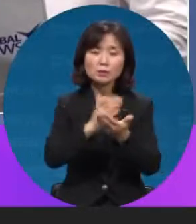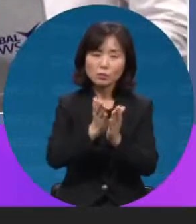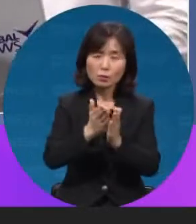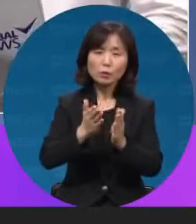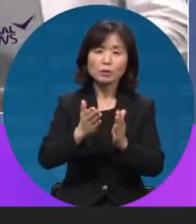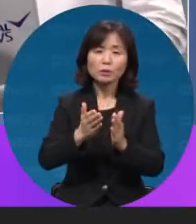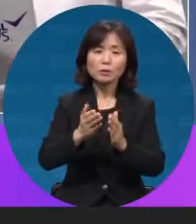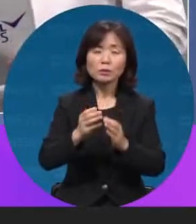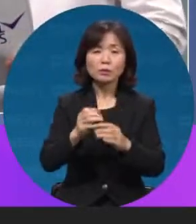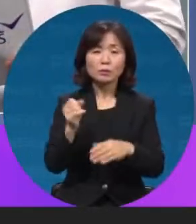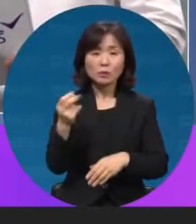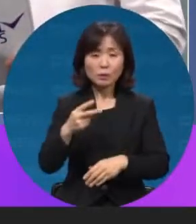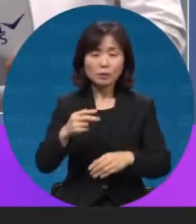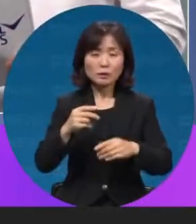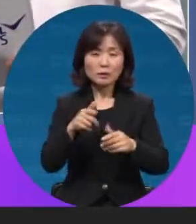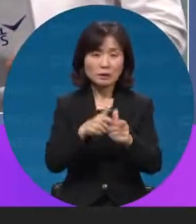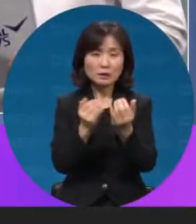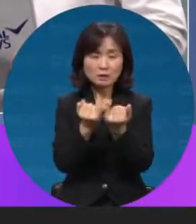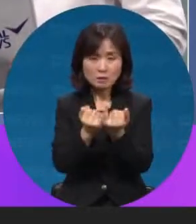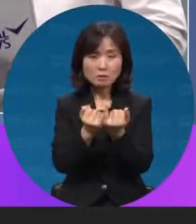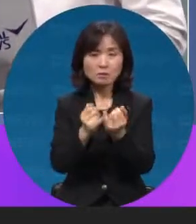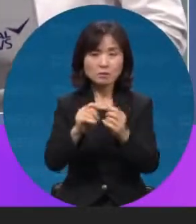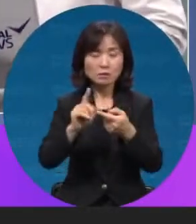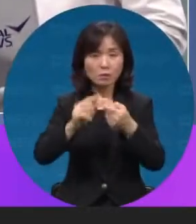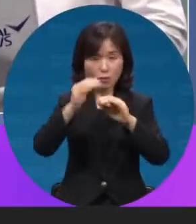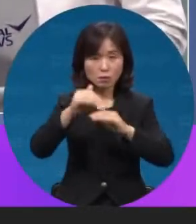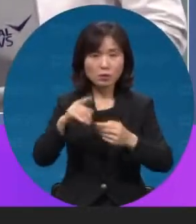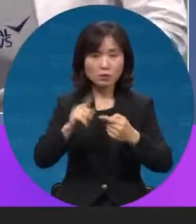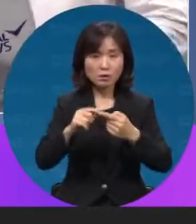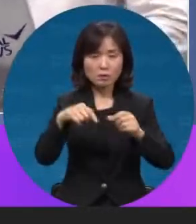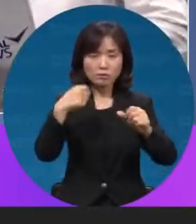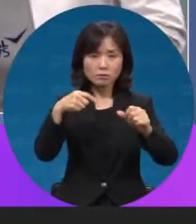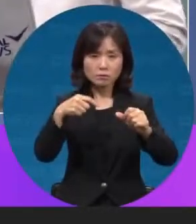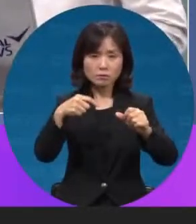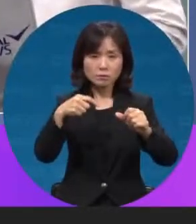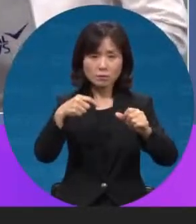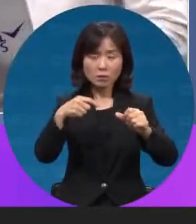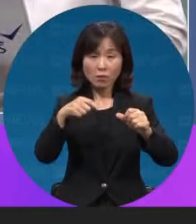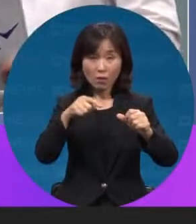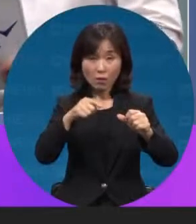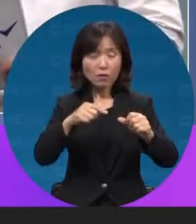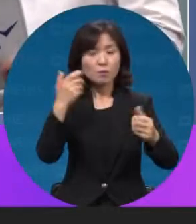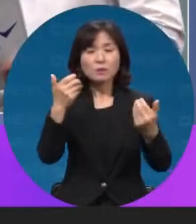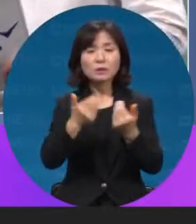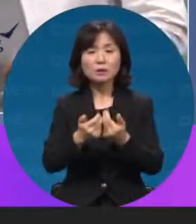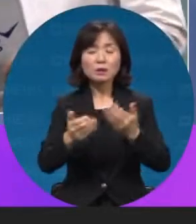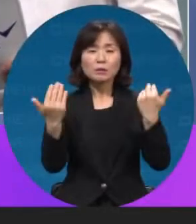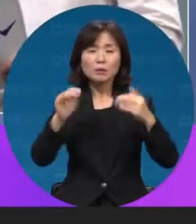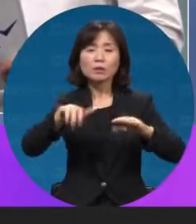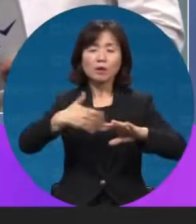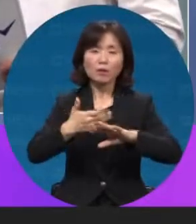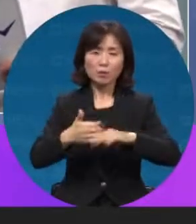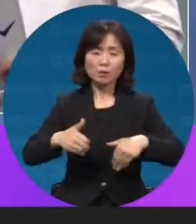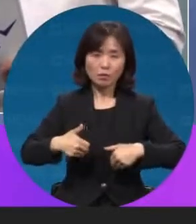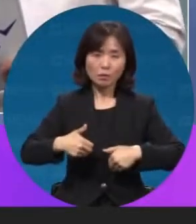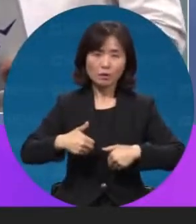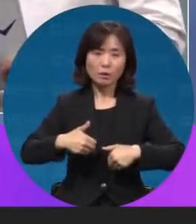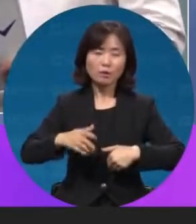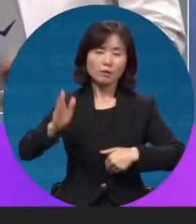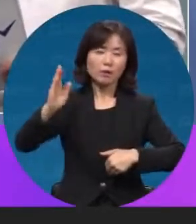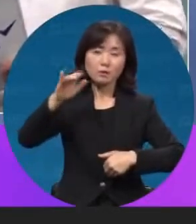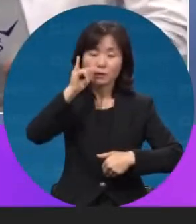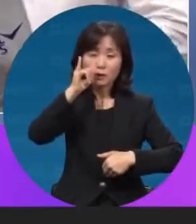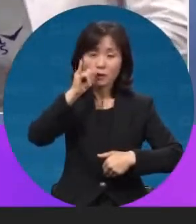담론 등 진보적 의제를 가르치는 걸 반대하기 위해 학교를 개혁해야 한다 낮고 도 말았습니다 이 같은 보수 성향 학우들의